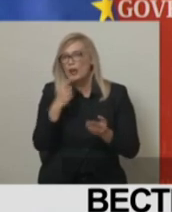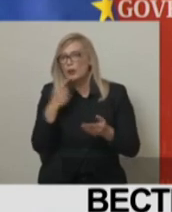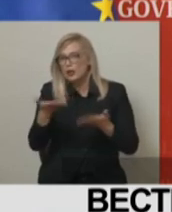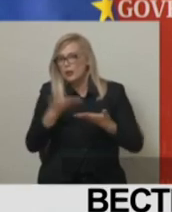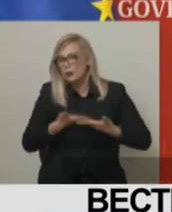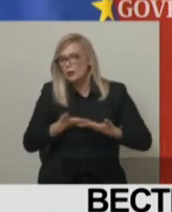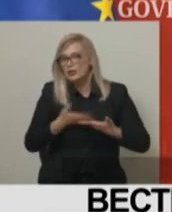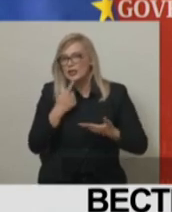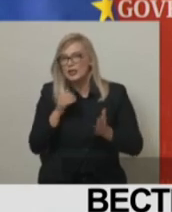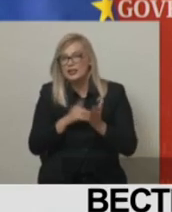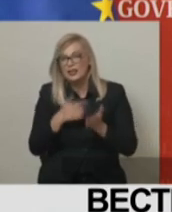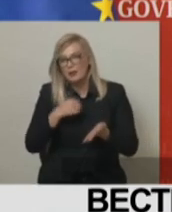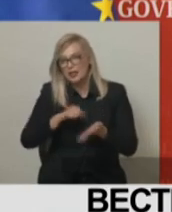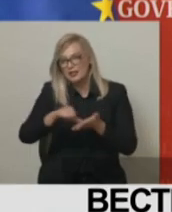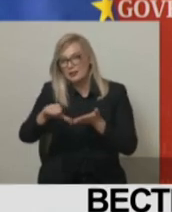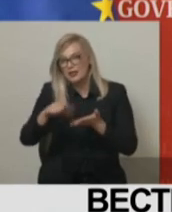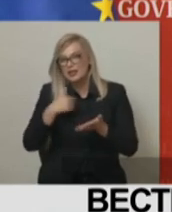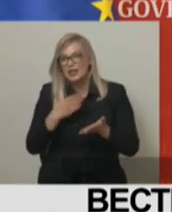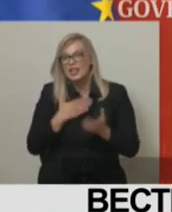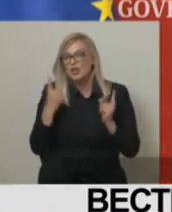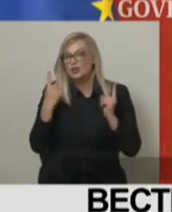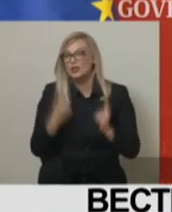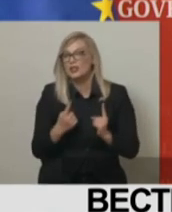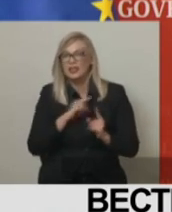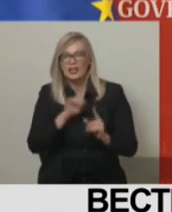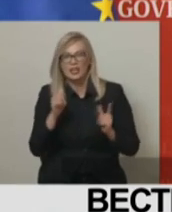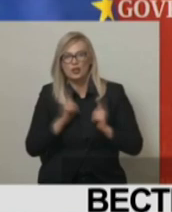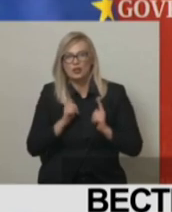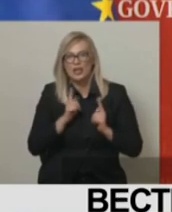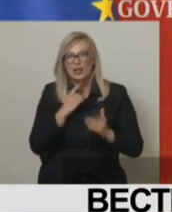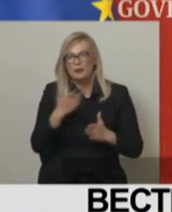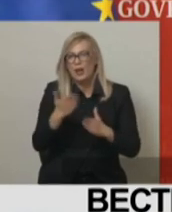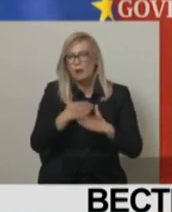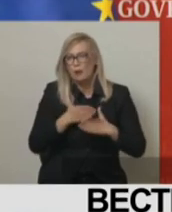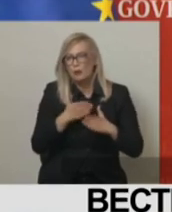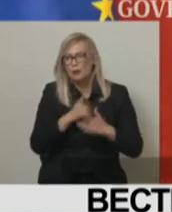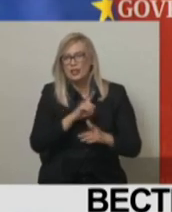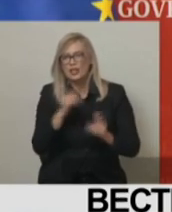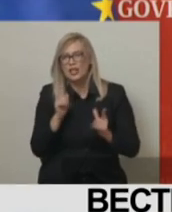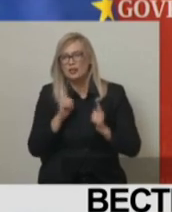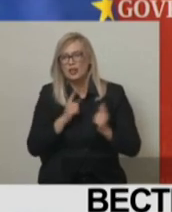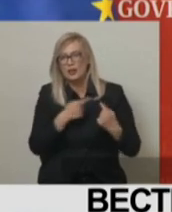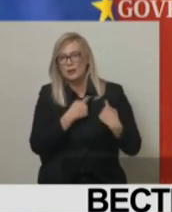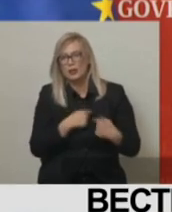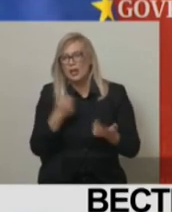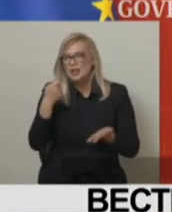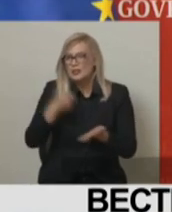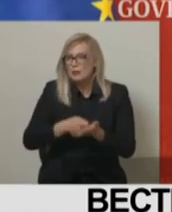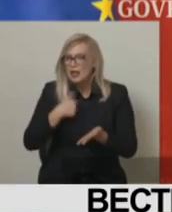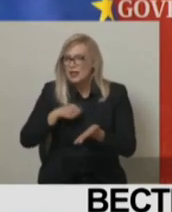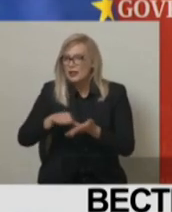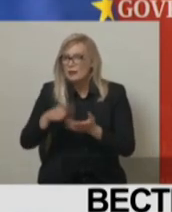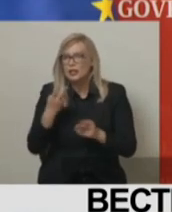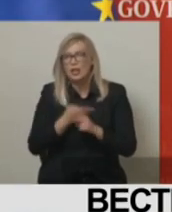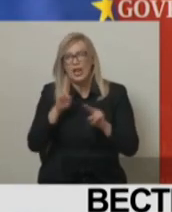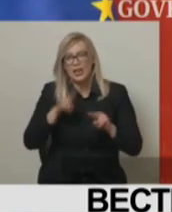веројатно треба да си платиме и нашиот став е да не чекаме грантови, да не чекаме донации, да си платиме, државата има можност за